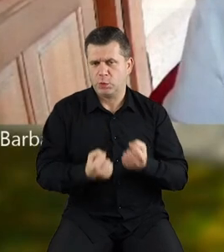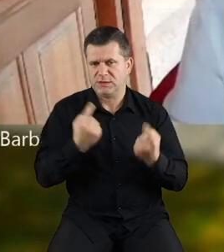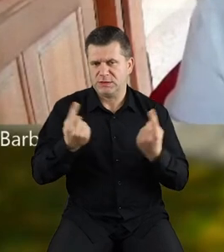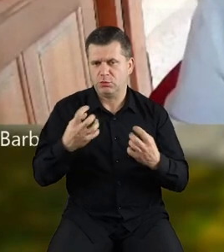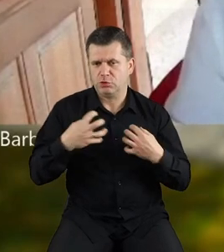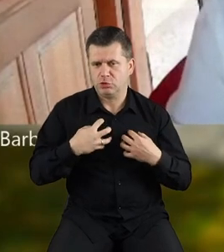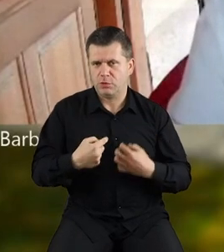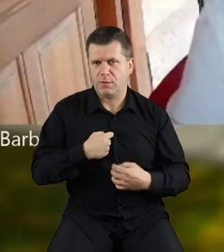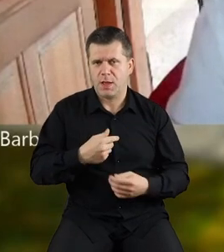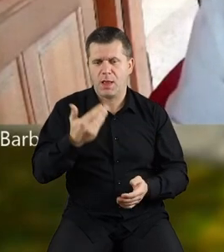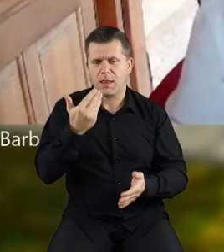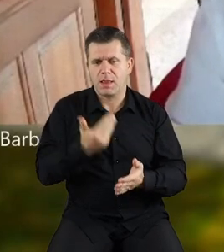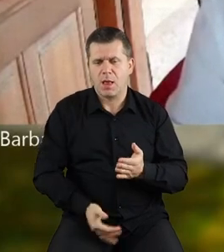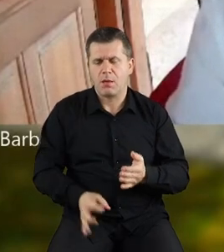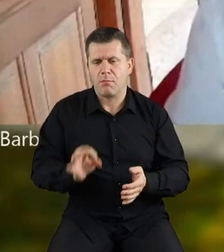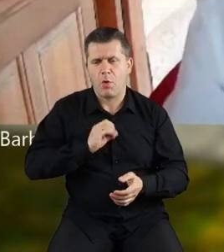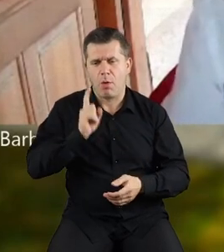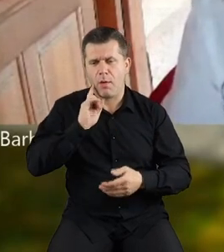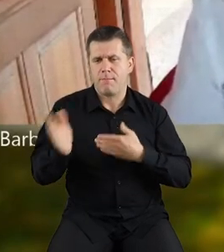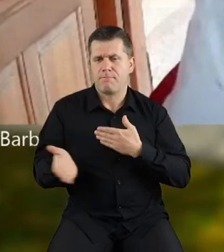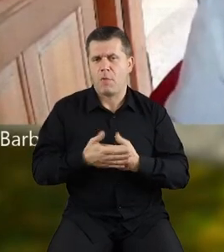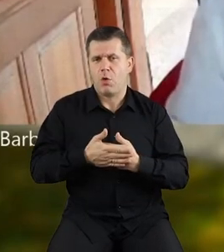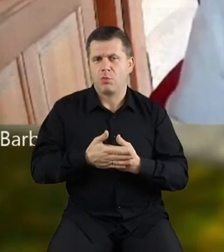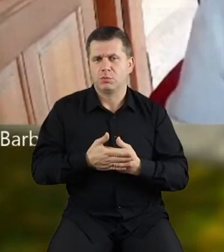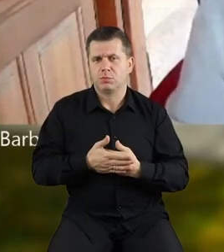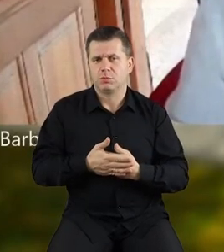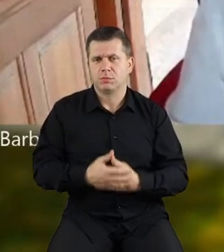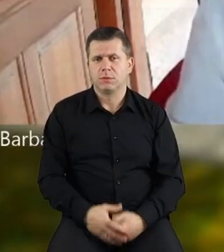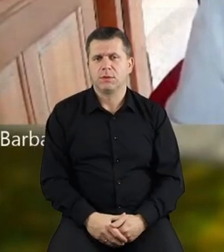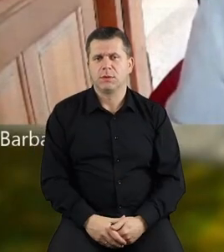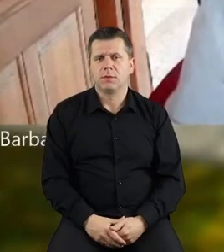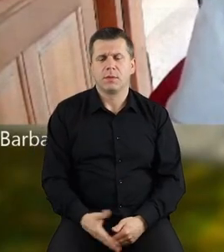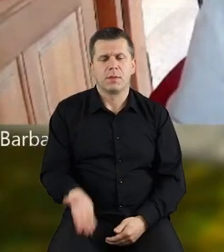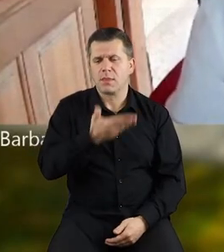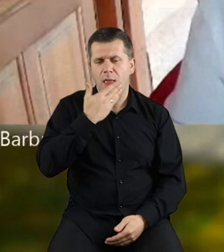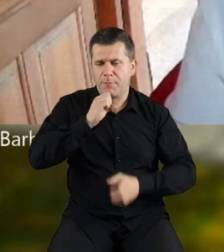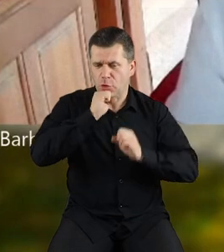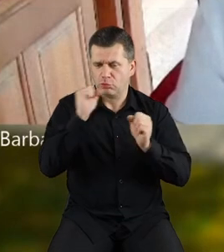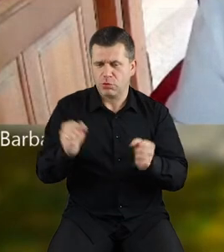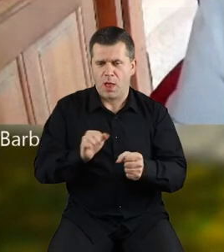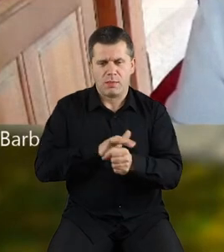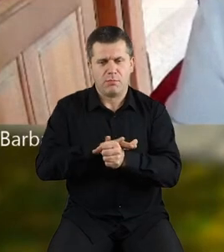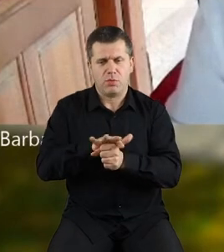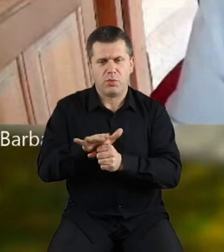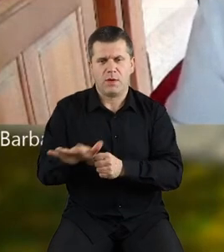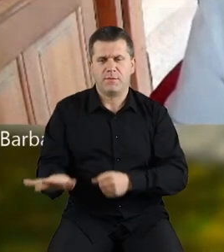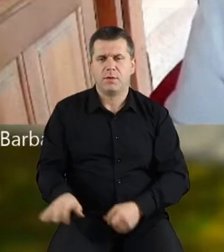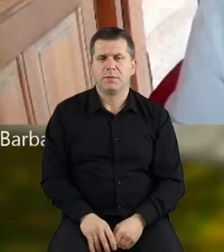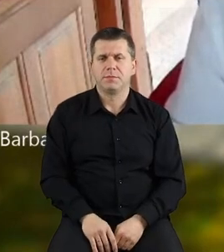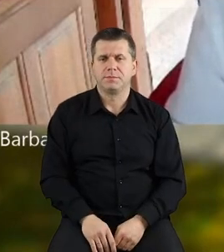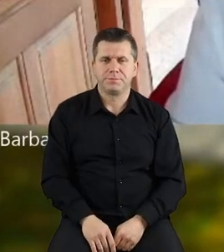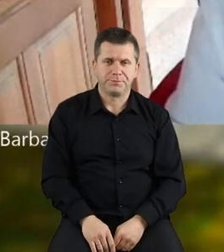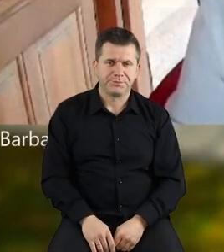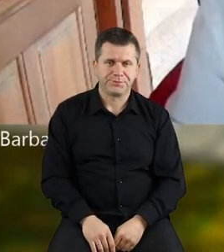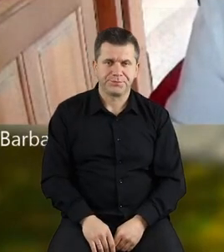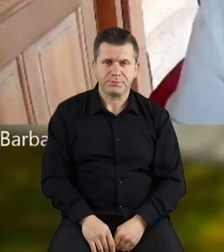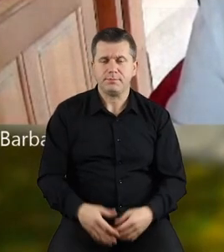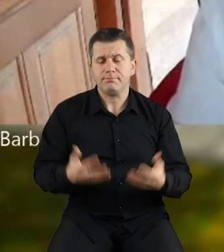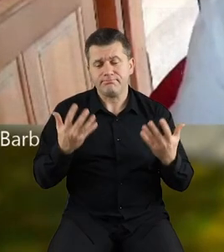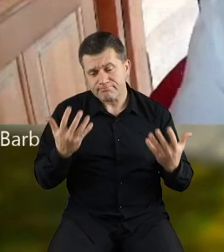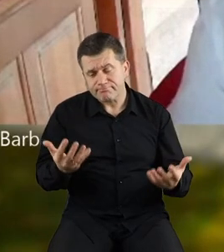życiowej sytuacji. Traciłam mojego męża i nie miałam na to żadnego wpływu.